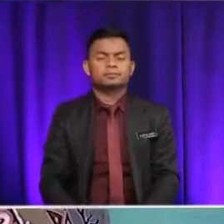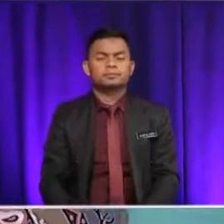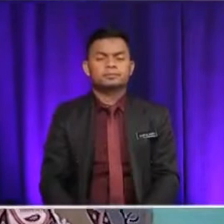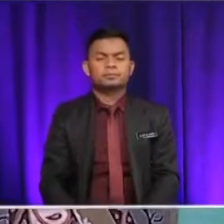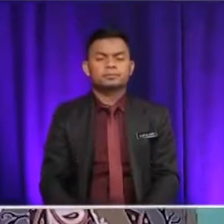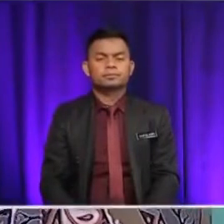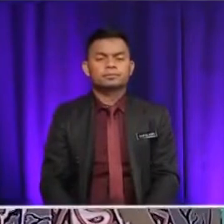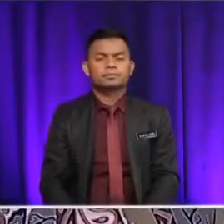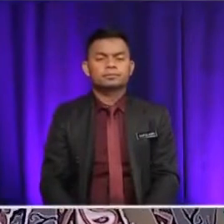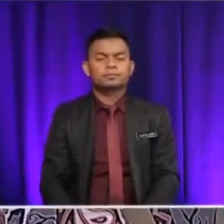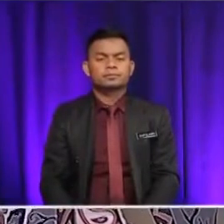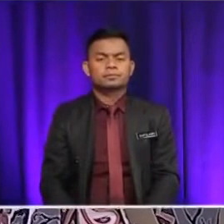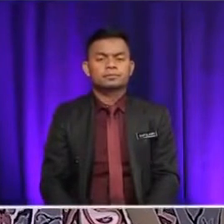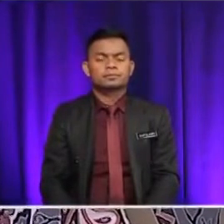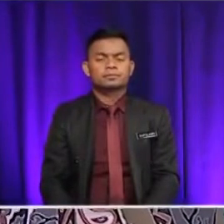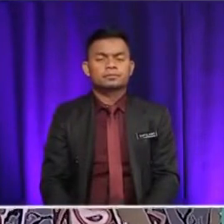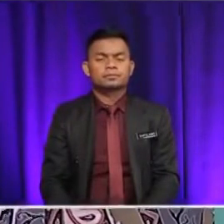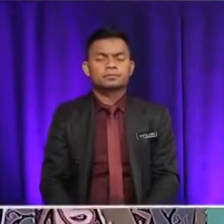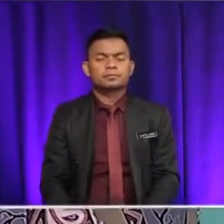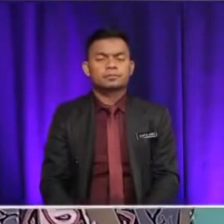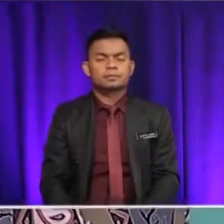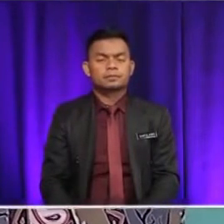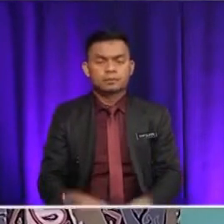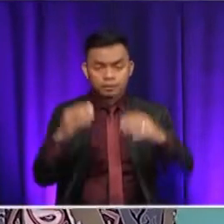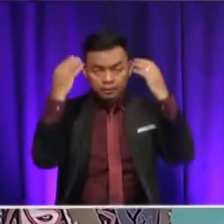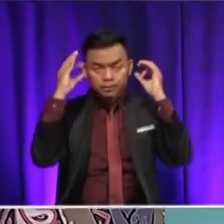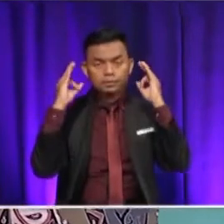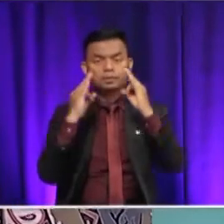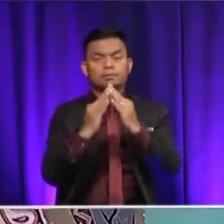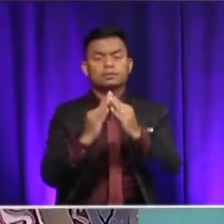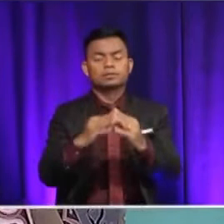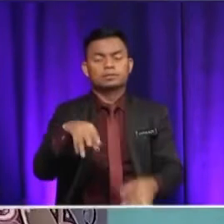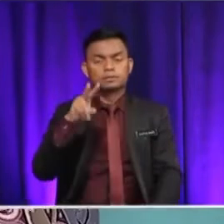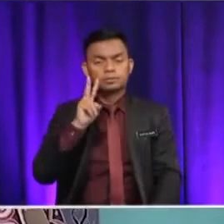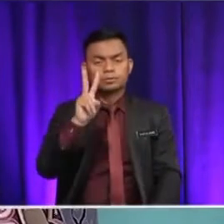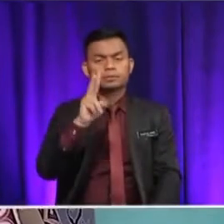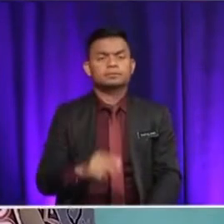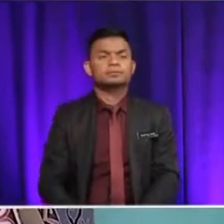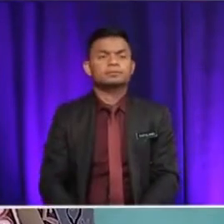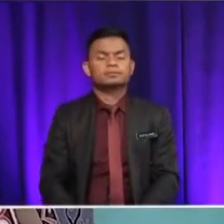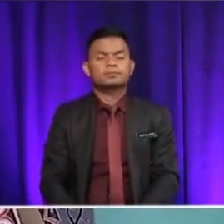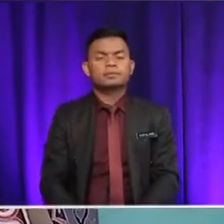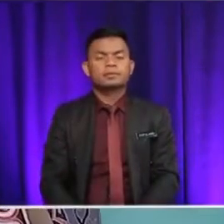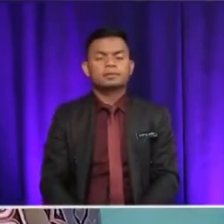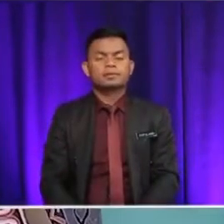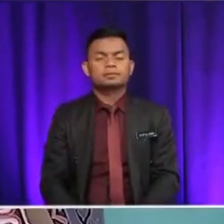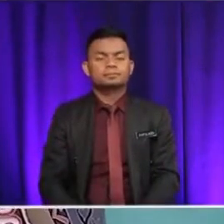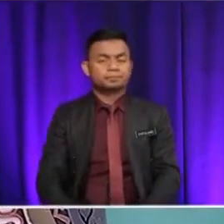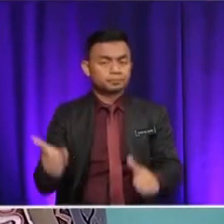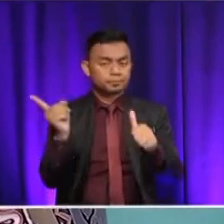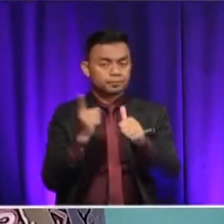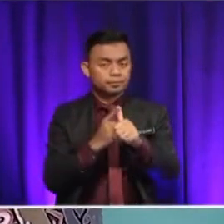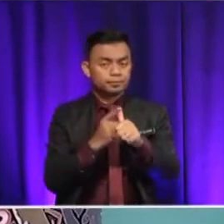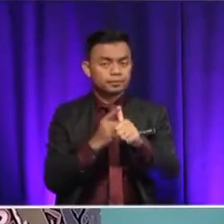Okey, yang ni cikgu fokus kepada 2 sistem bekalan air rumah kediaman, lukisan dia. Okey, pertama